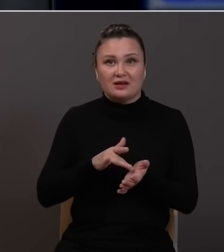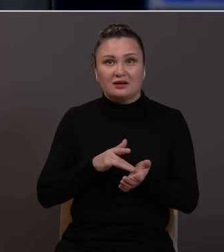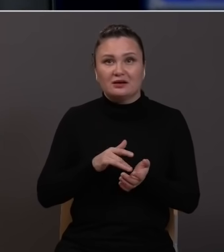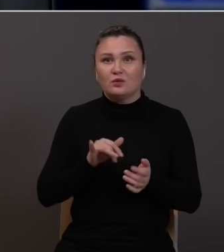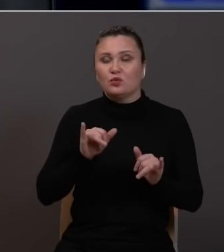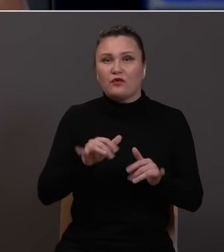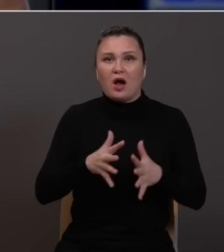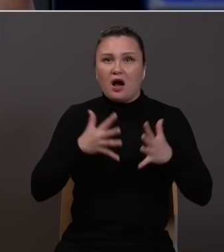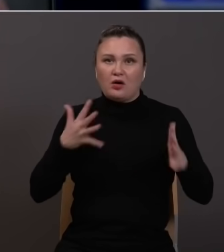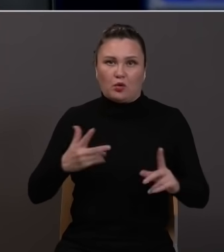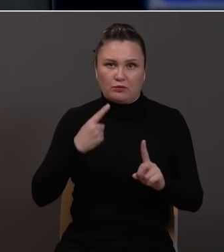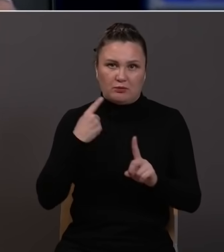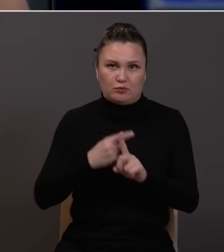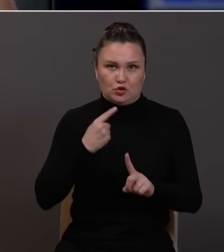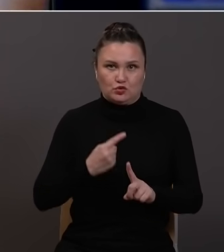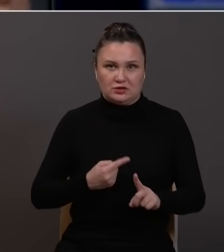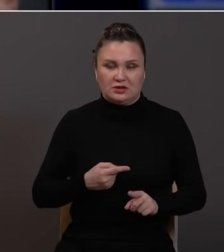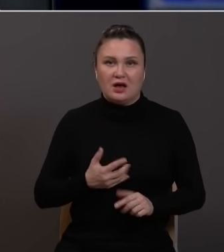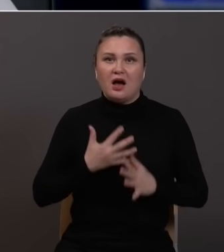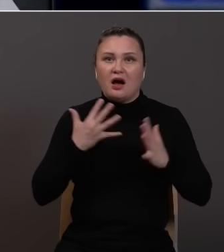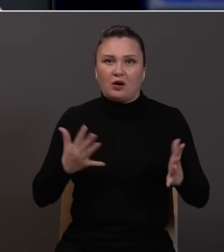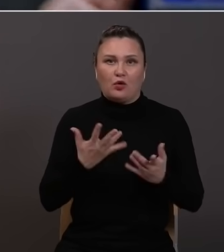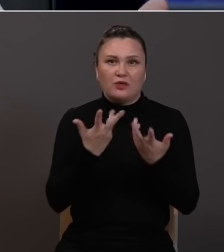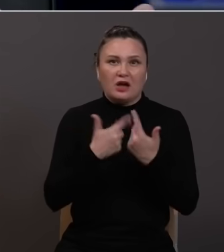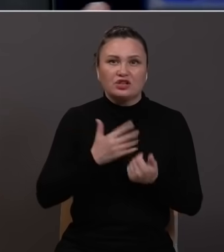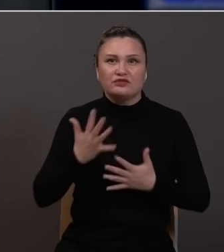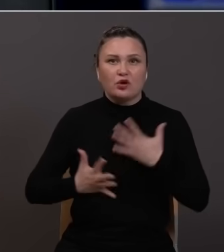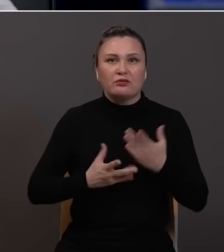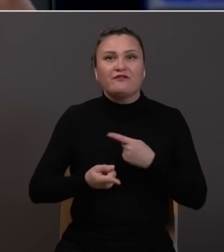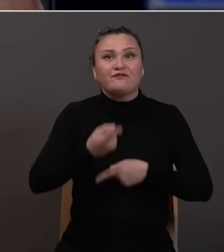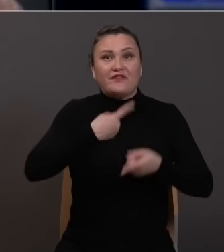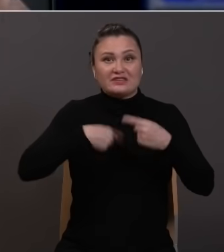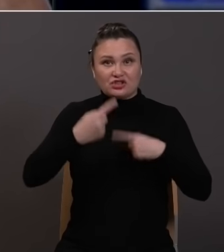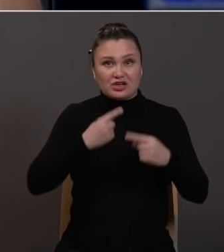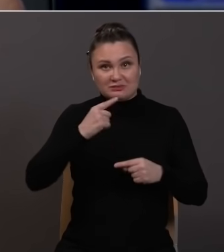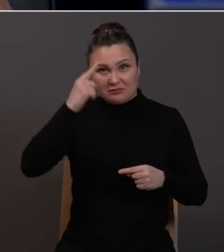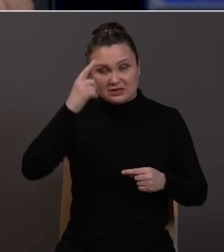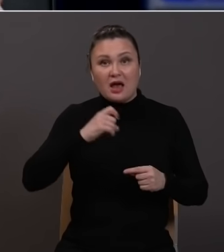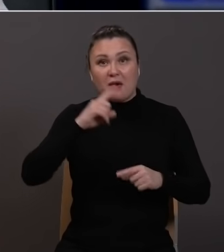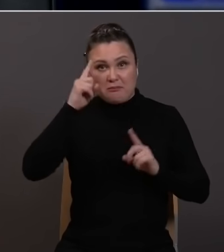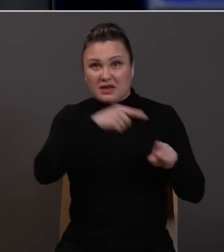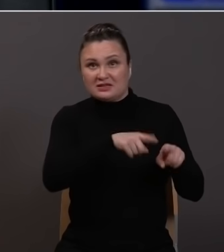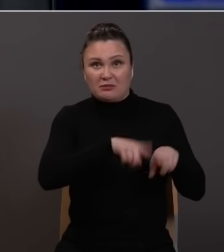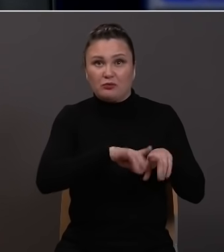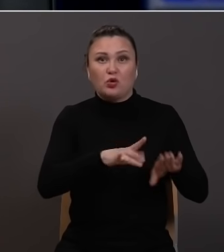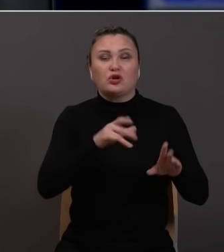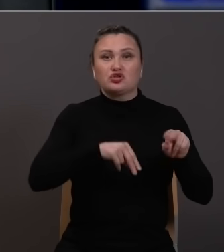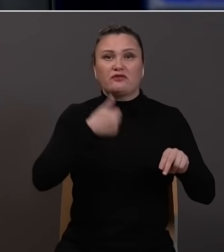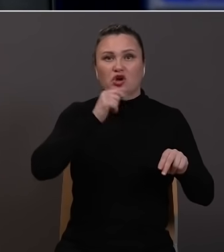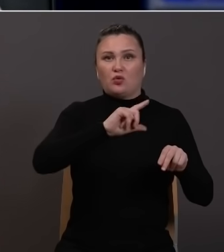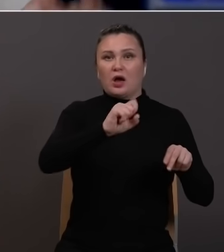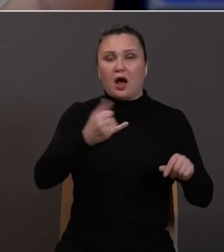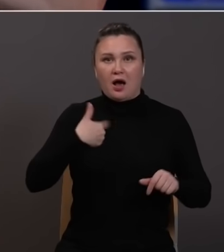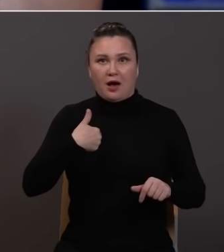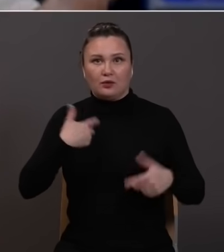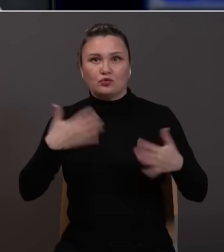у него огромный плюс в этом. То есть ты огромное количество эмоций, ты возвращаешься через месяц, для людей месяц прошел практически, ты только вчера уехал, а для